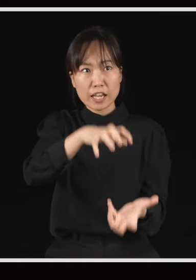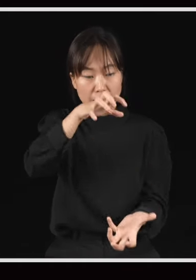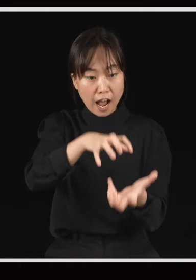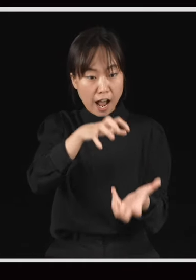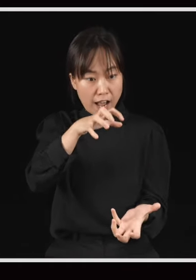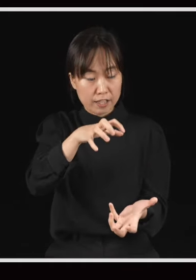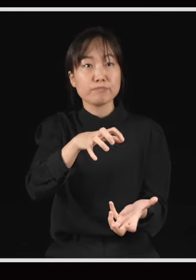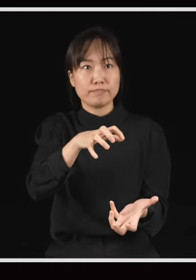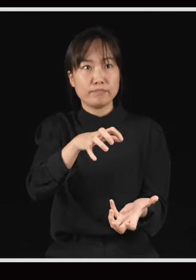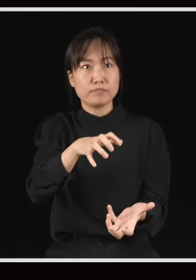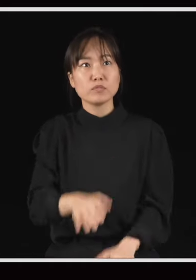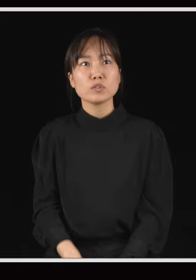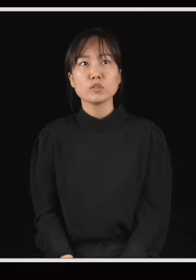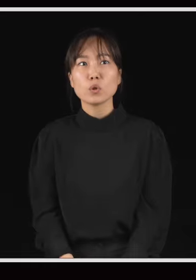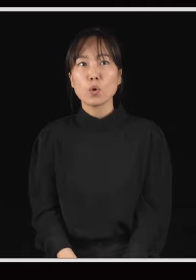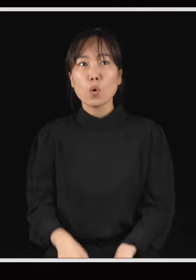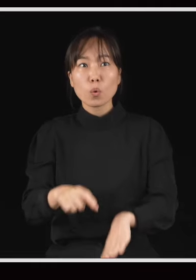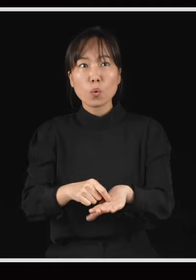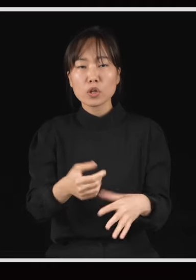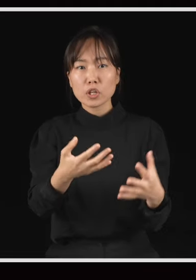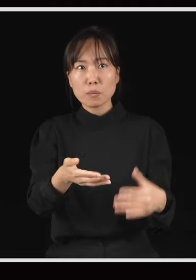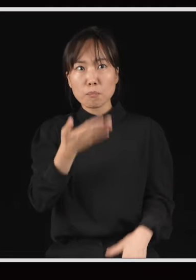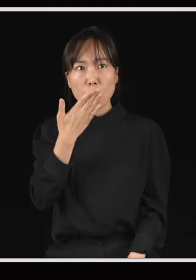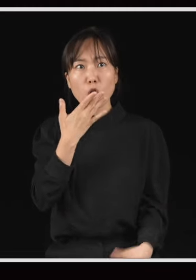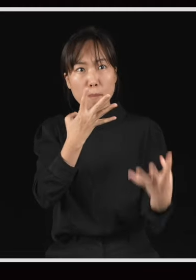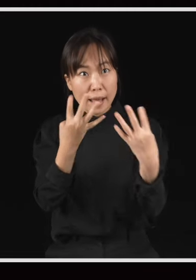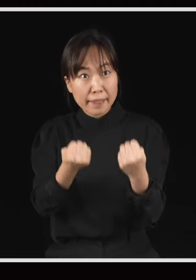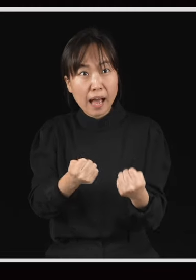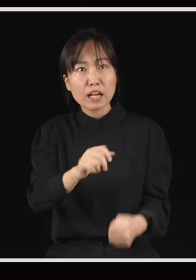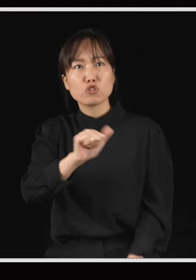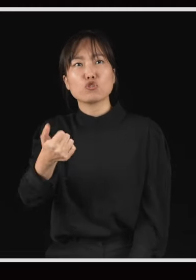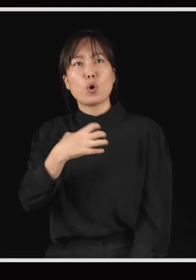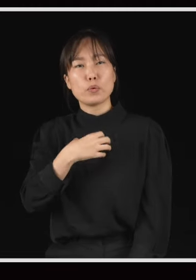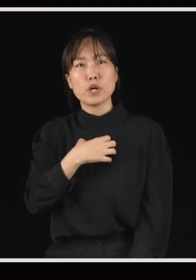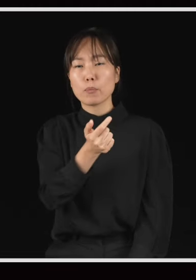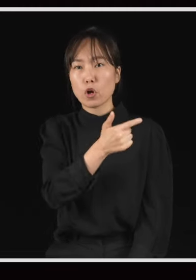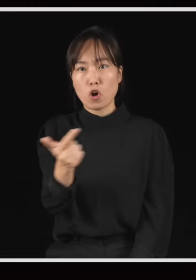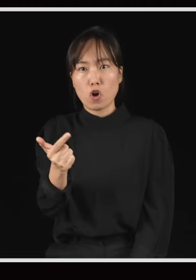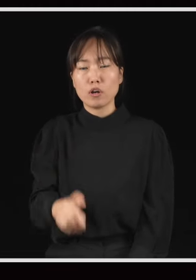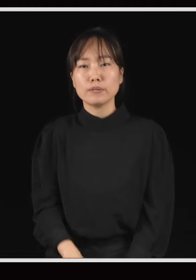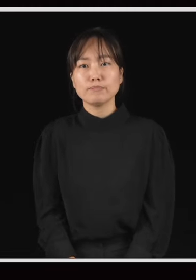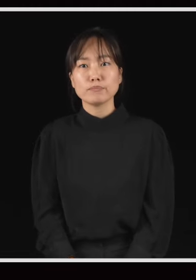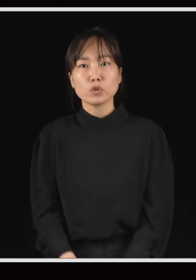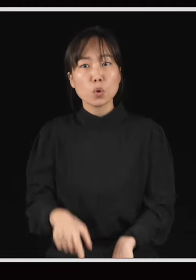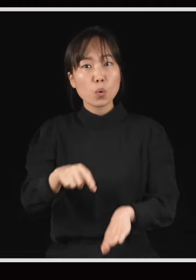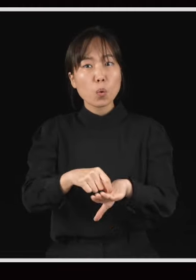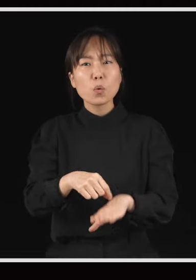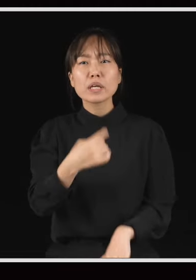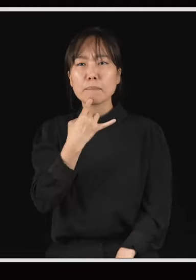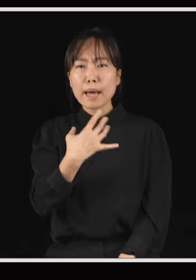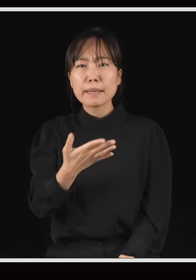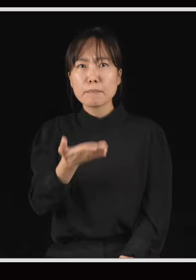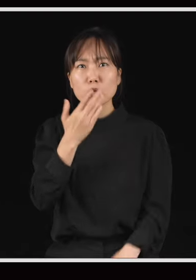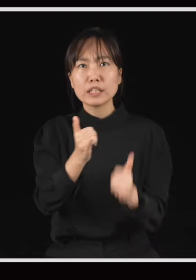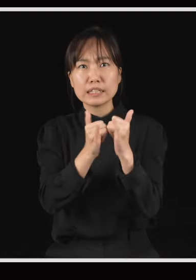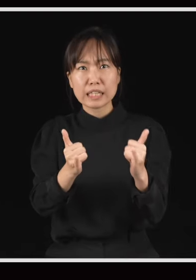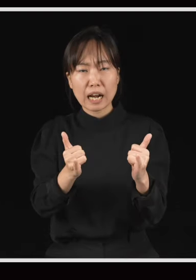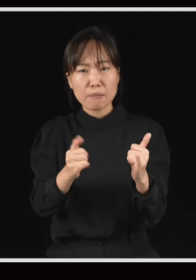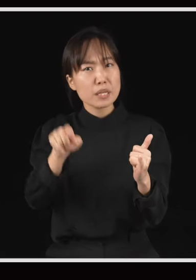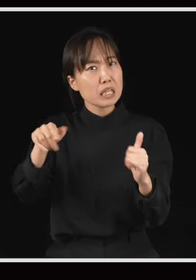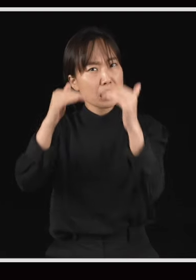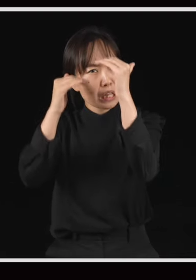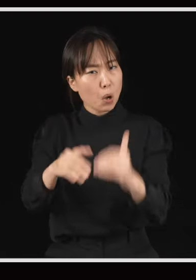섭취, 이것은 그러니까 고기 많이 먹는 것은 역시나 전체 사망률 증가와 관련이 있습니다. 카니부어 하시는 분들 여기도 계실 수 있을